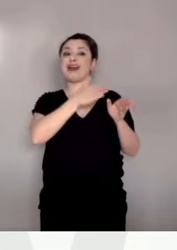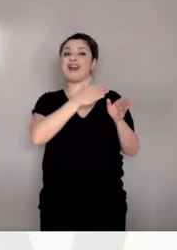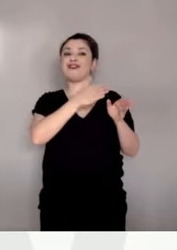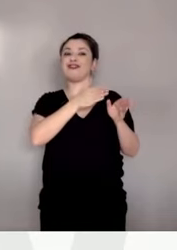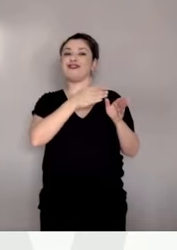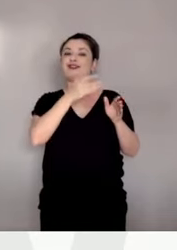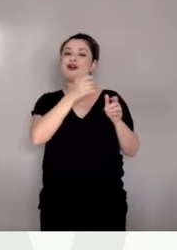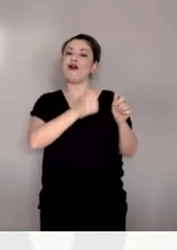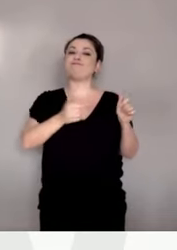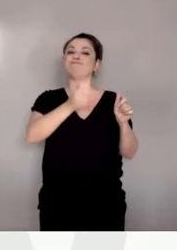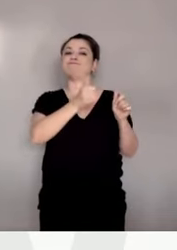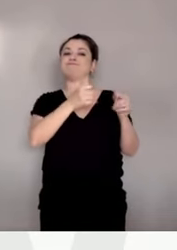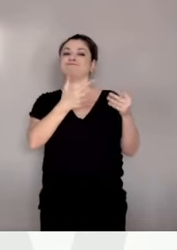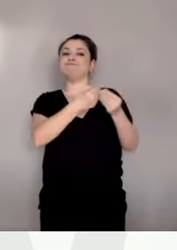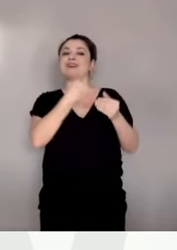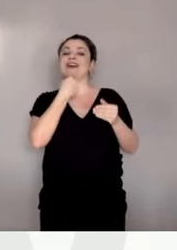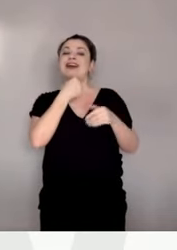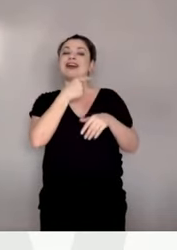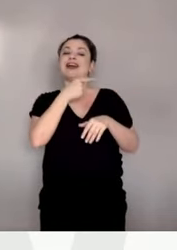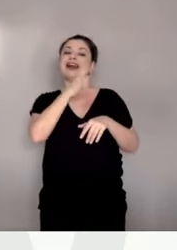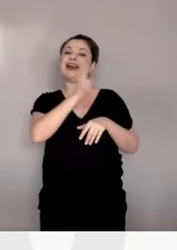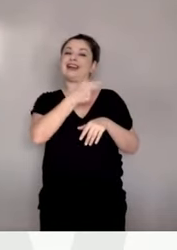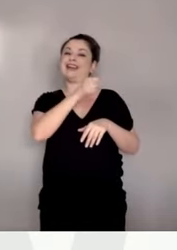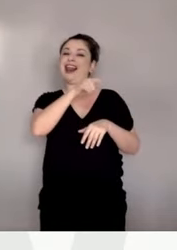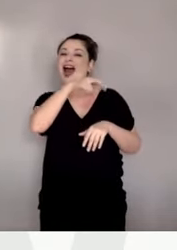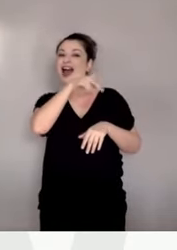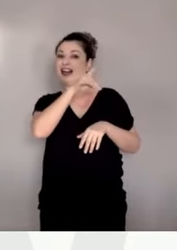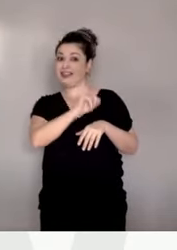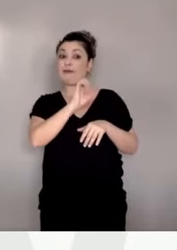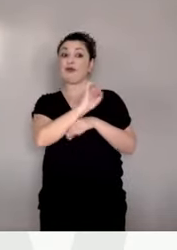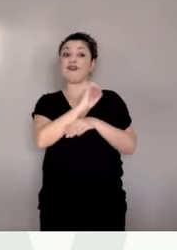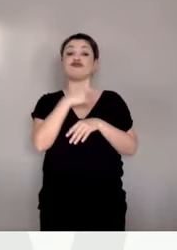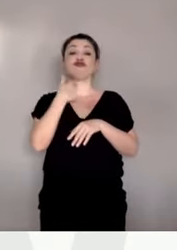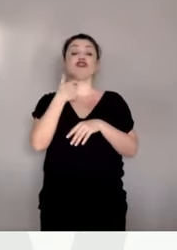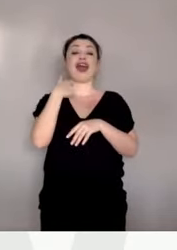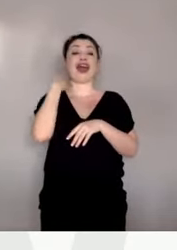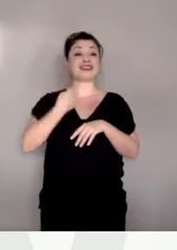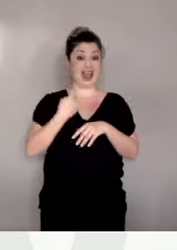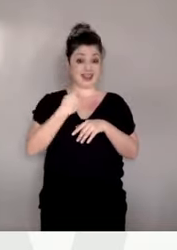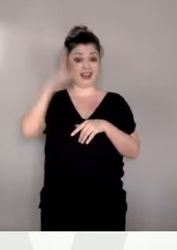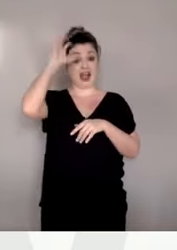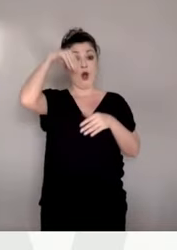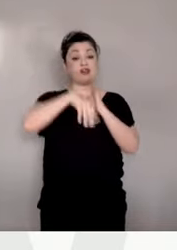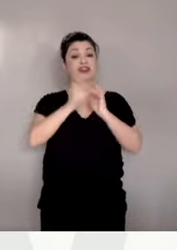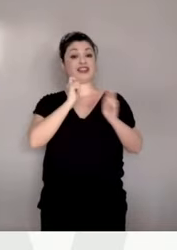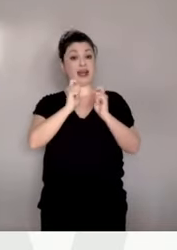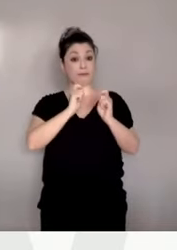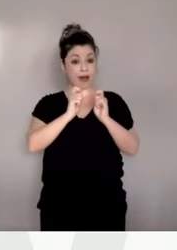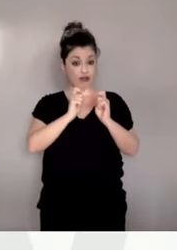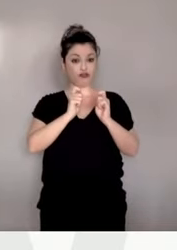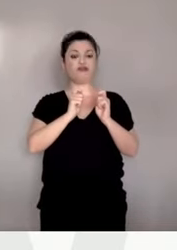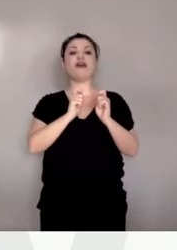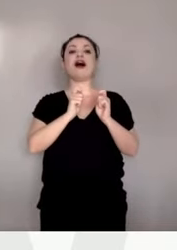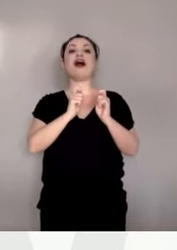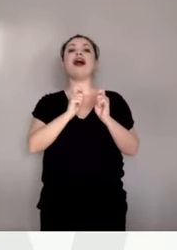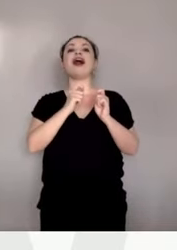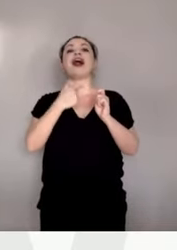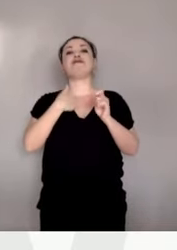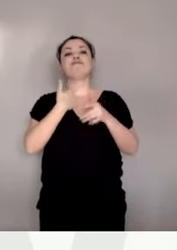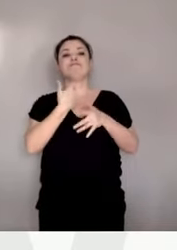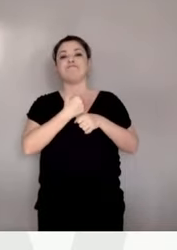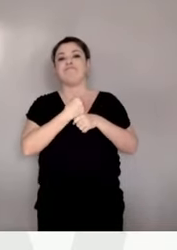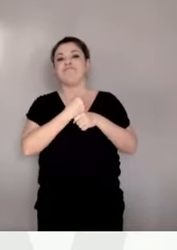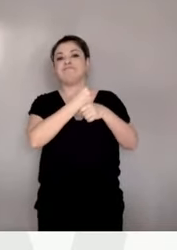Marcello Ghilardi, docente di estetica all'Università di Padova, a cui in qualche modo cedo la